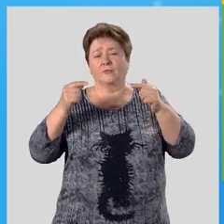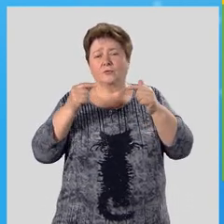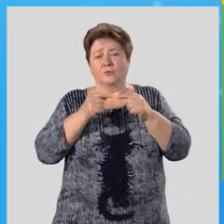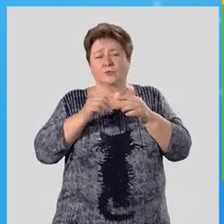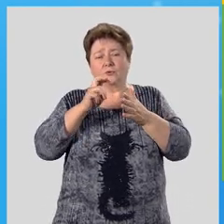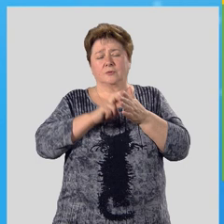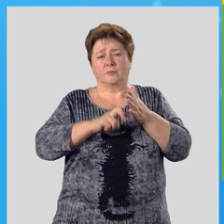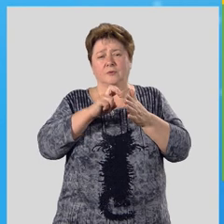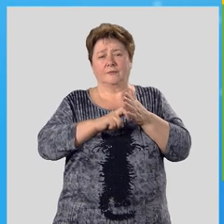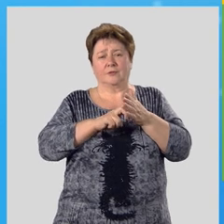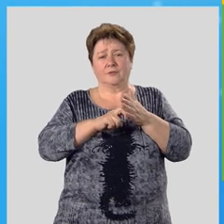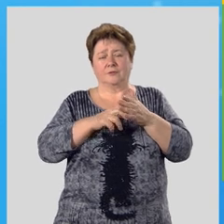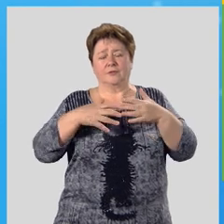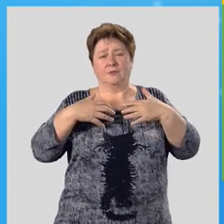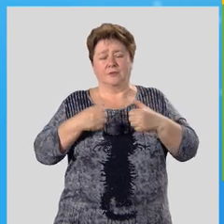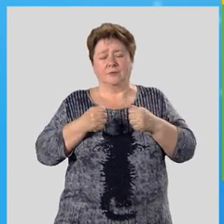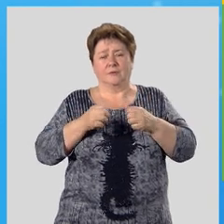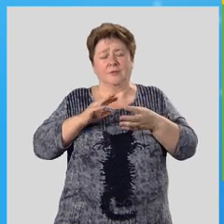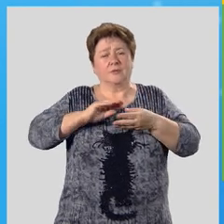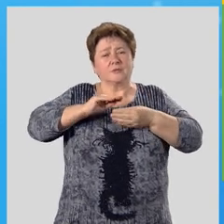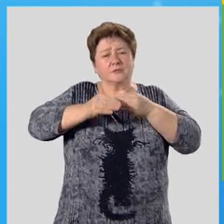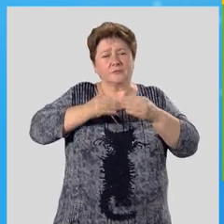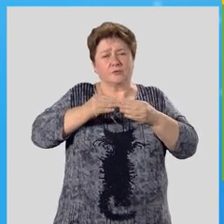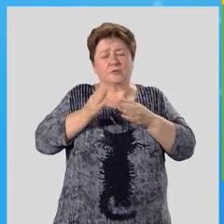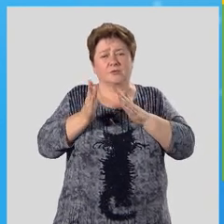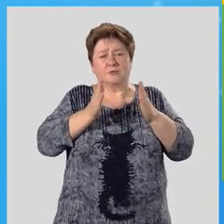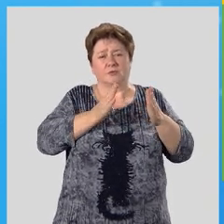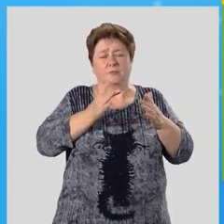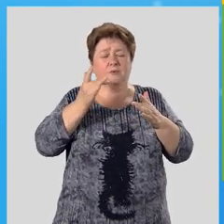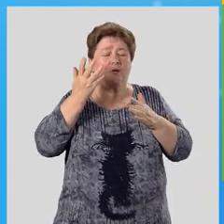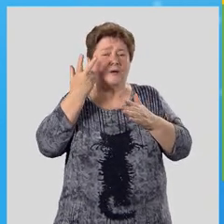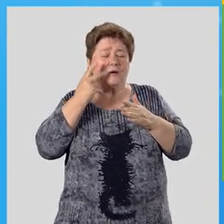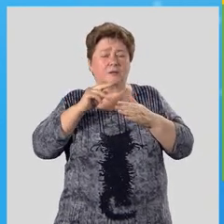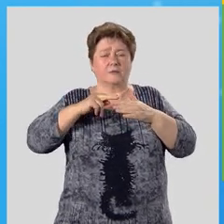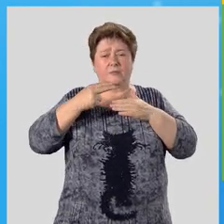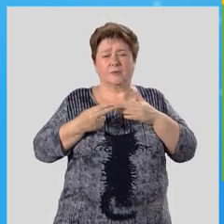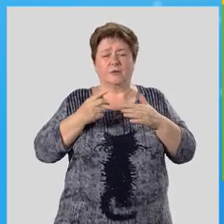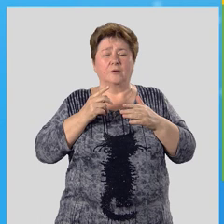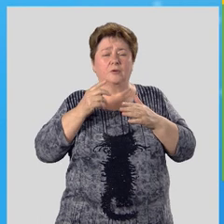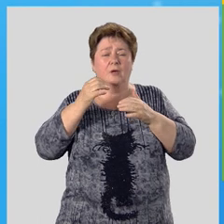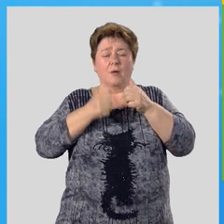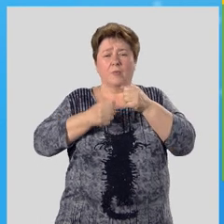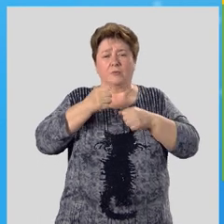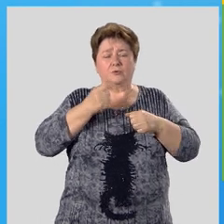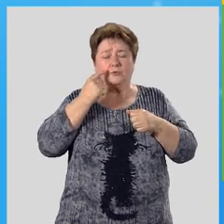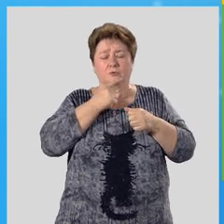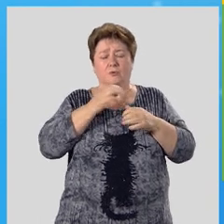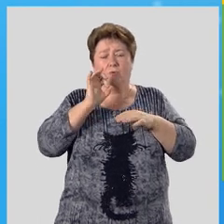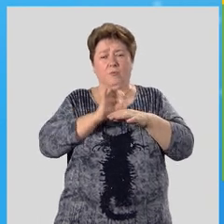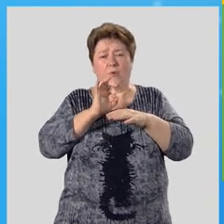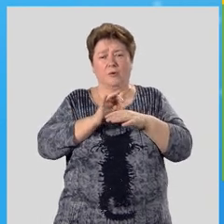точно проверяется крепость свертывающей системы, когда выпадают молочные зубы. У